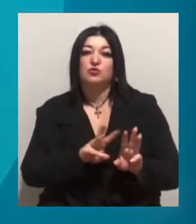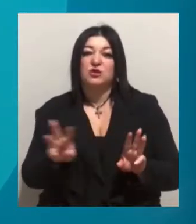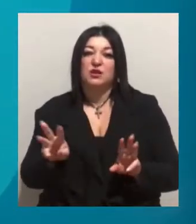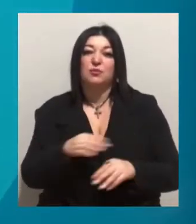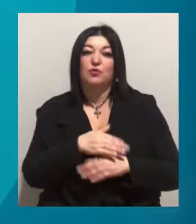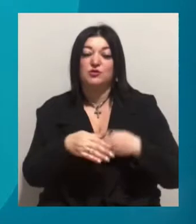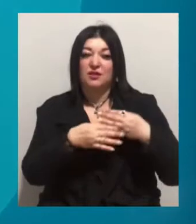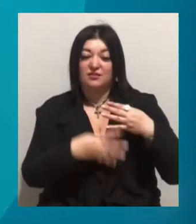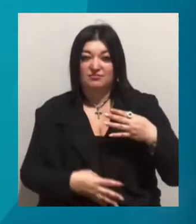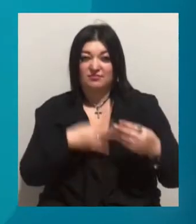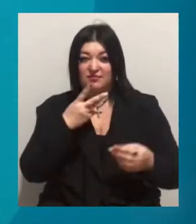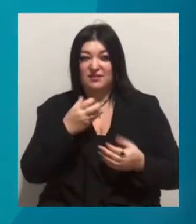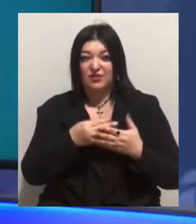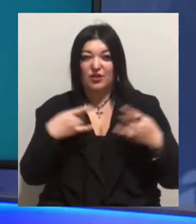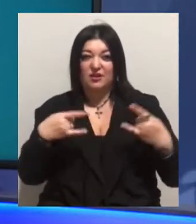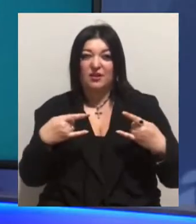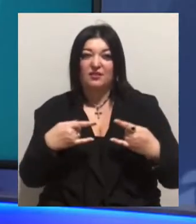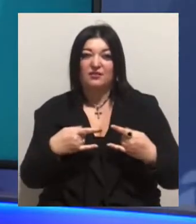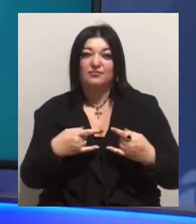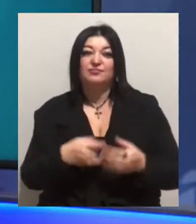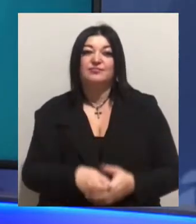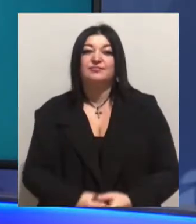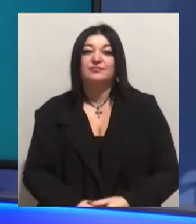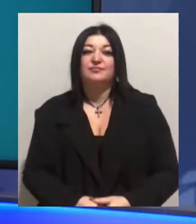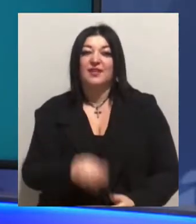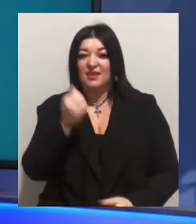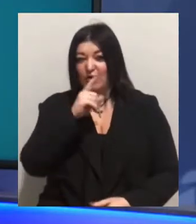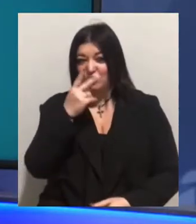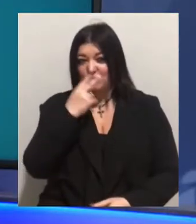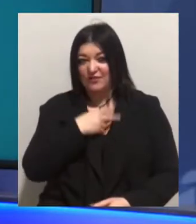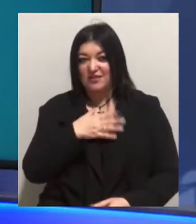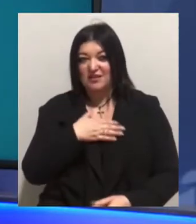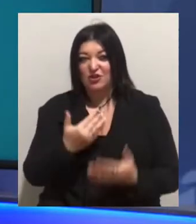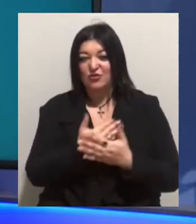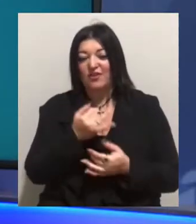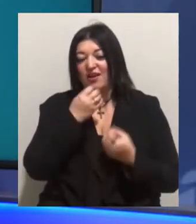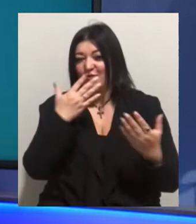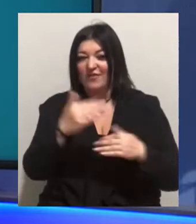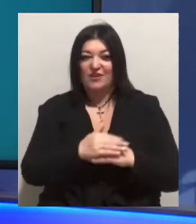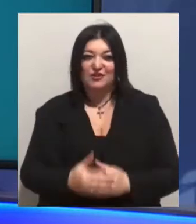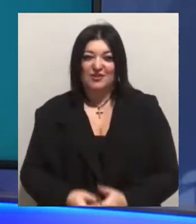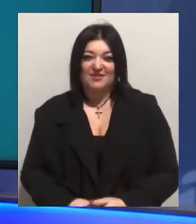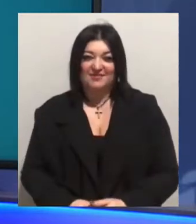Посилання на них ви бачите на своїх екранах. Дякую, що дивилися наші новини і гарного вам вечора.